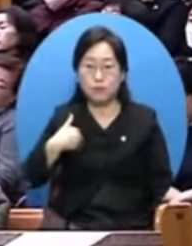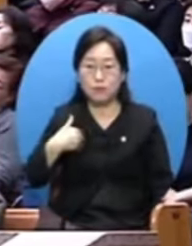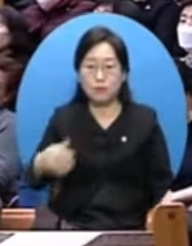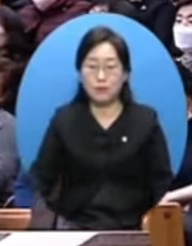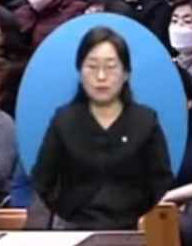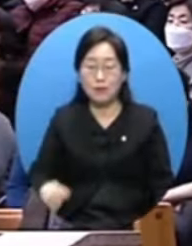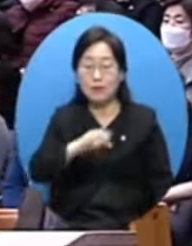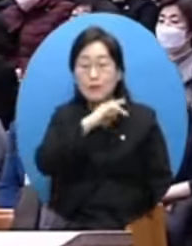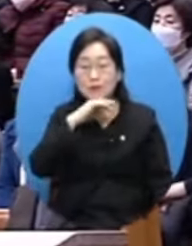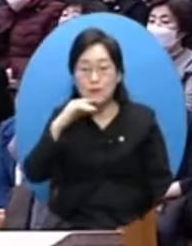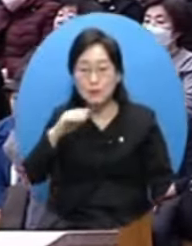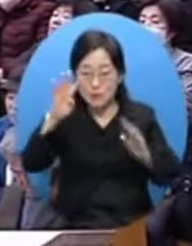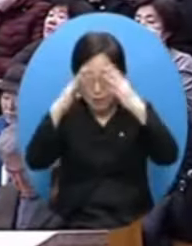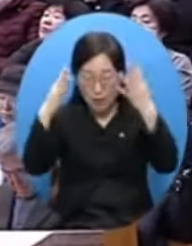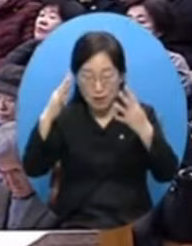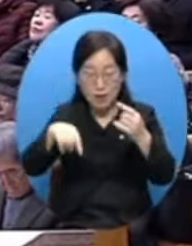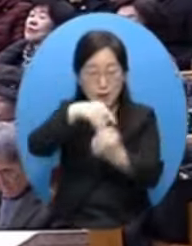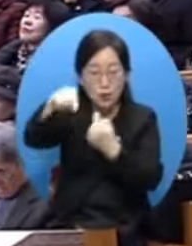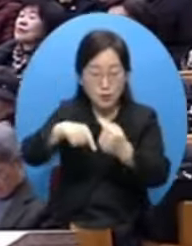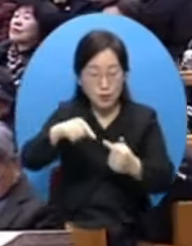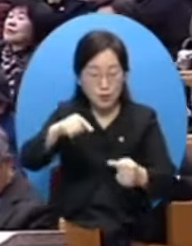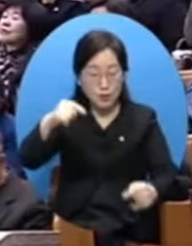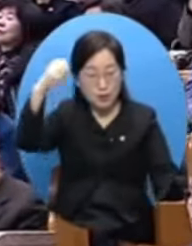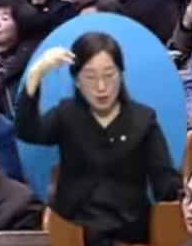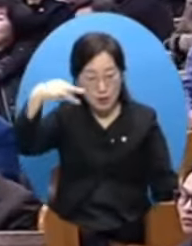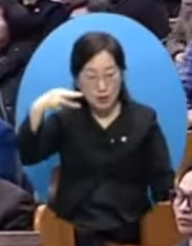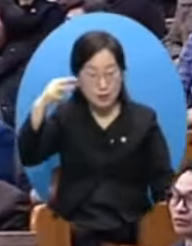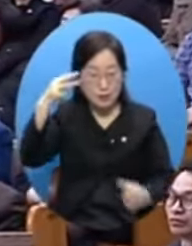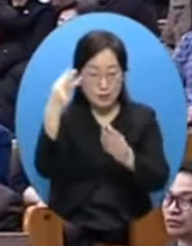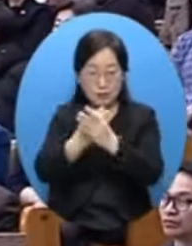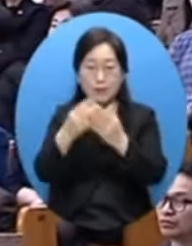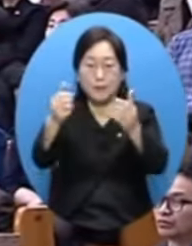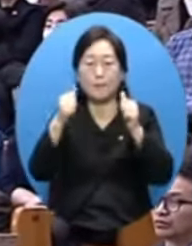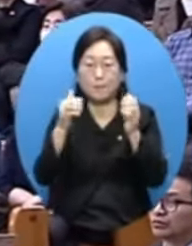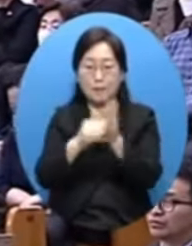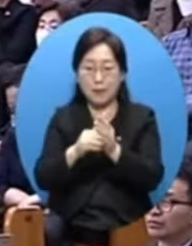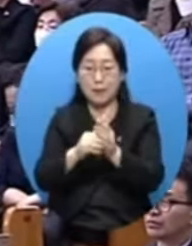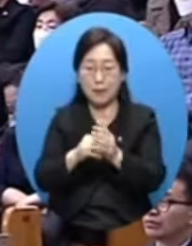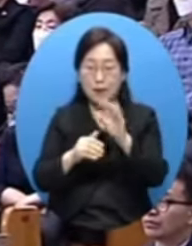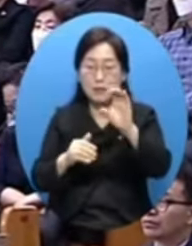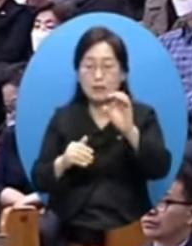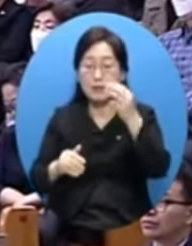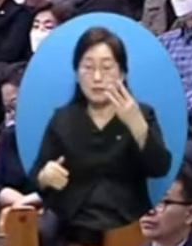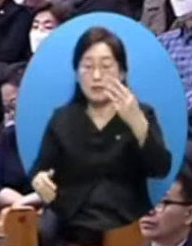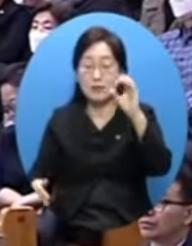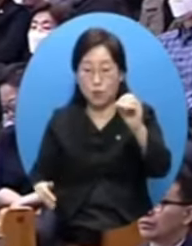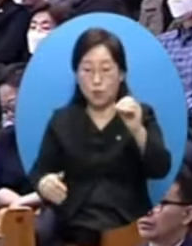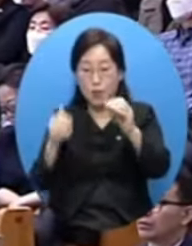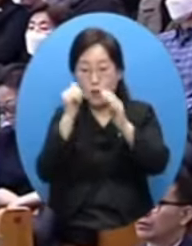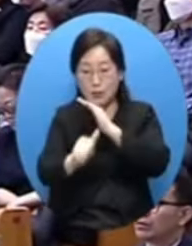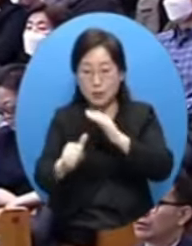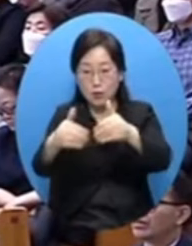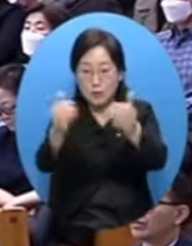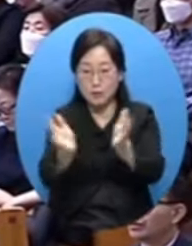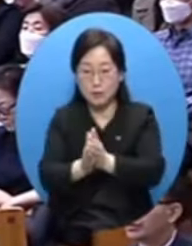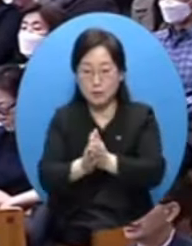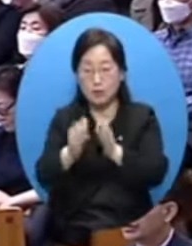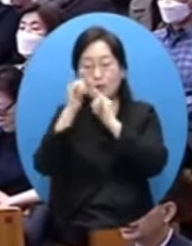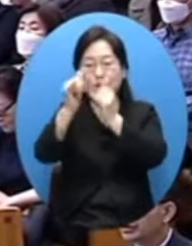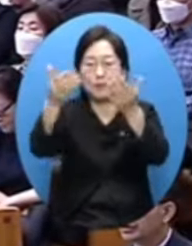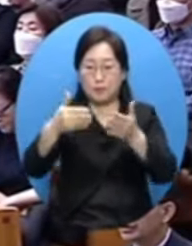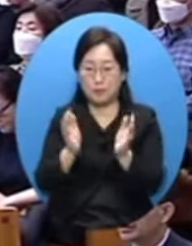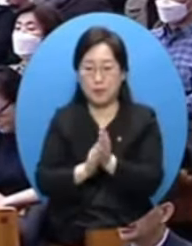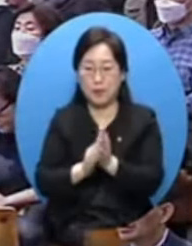정대학 경학 석사를 취득한 다음 2020년 대한민국 CE 리더십 혁신경영 부분 수상을 하고